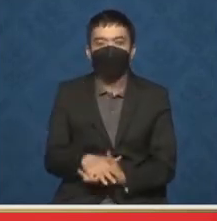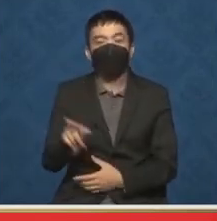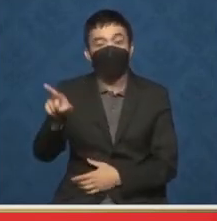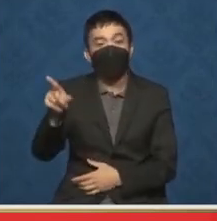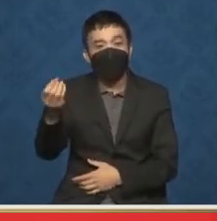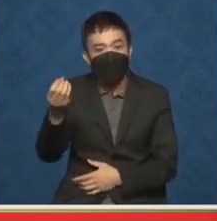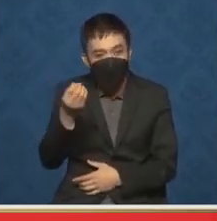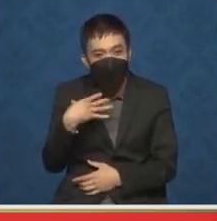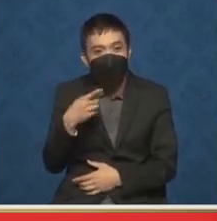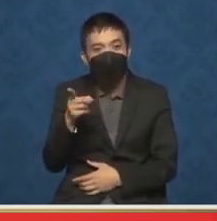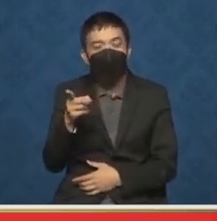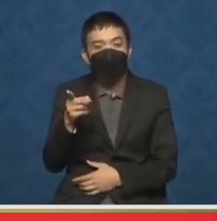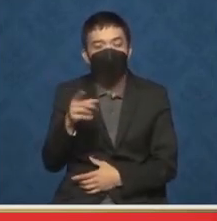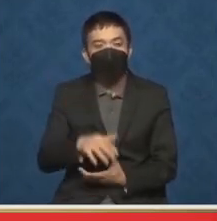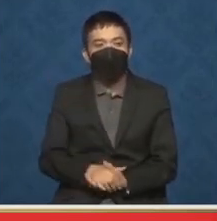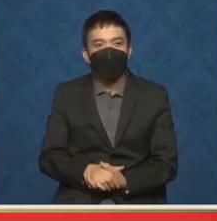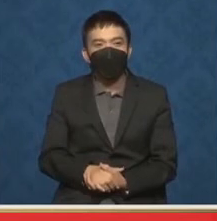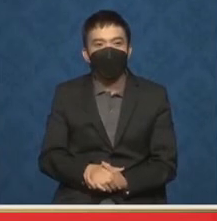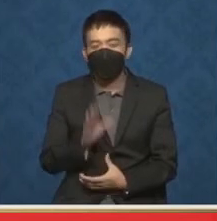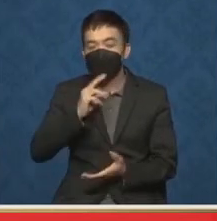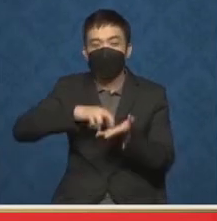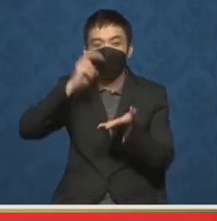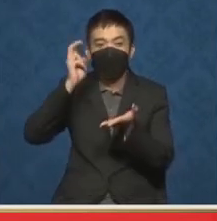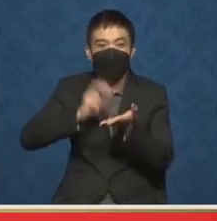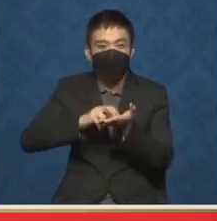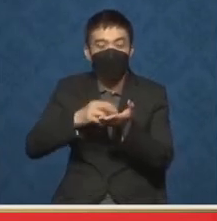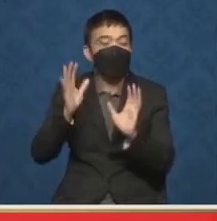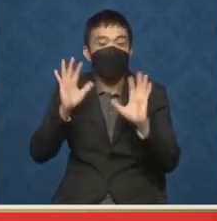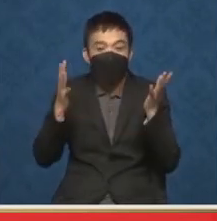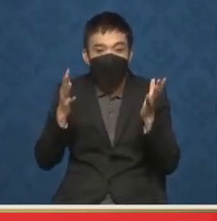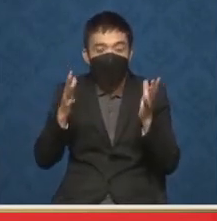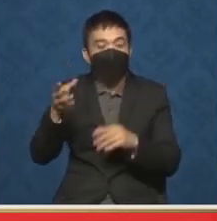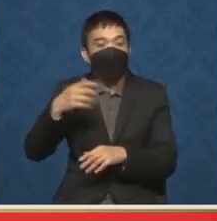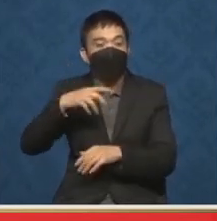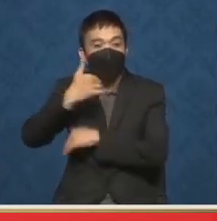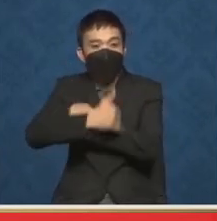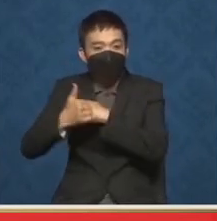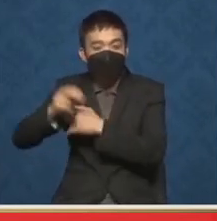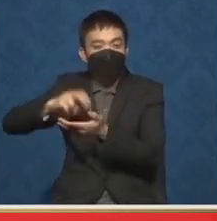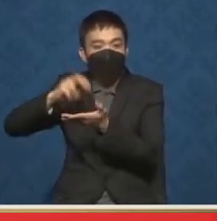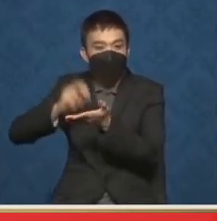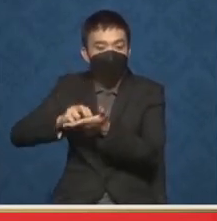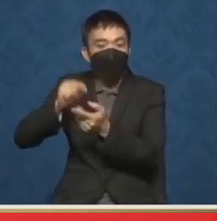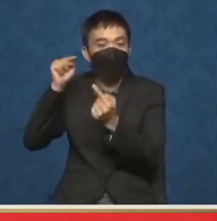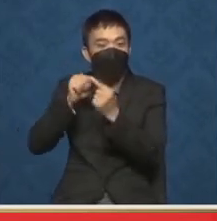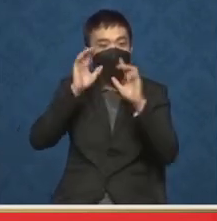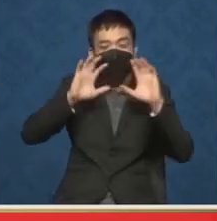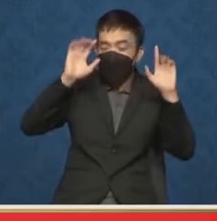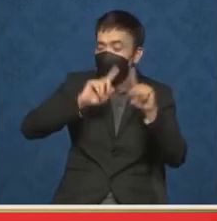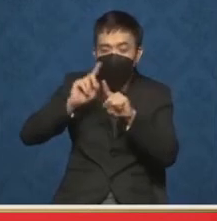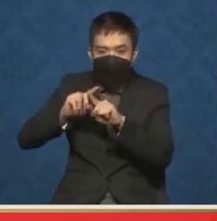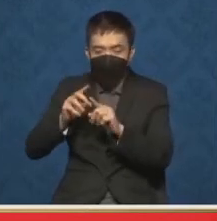ไม่มการรับรองเมีนมาในฐานรัฐบาลหรอะไรกแล้วแต